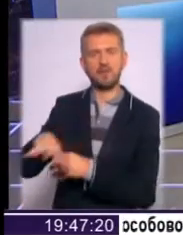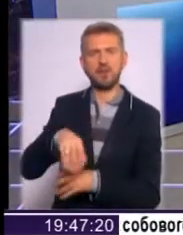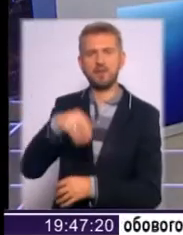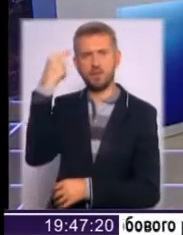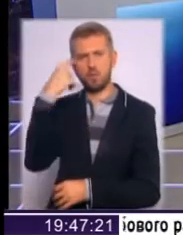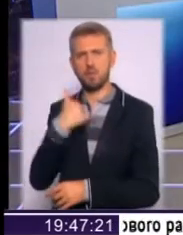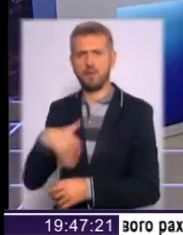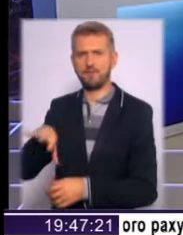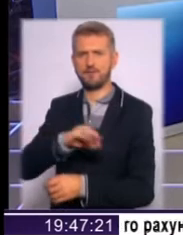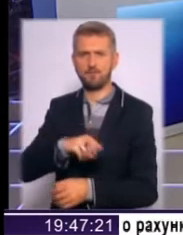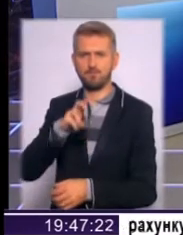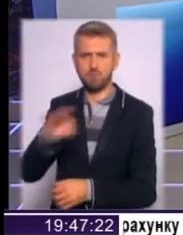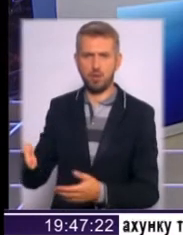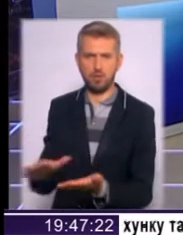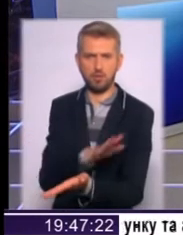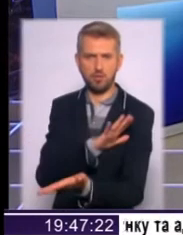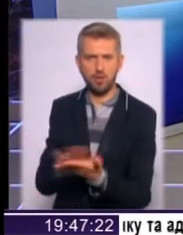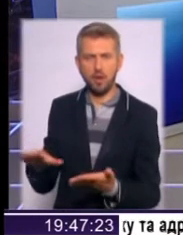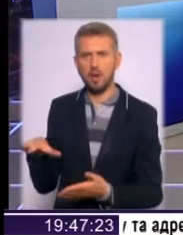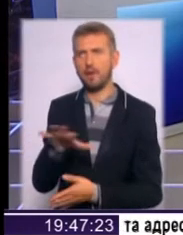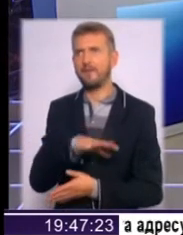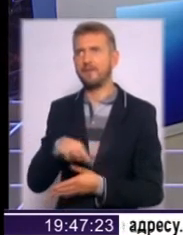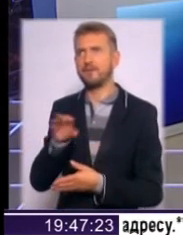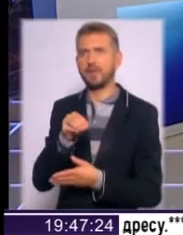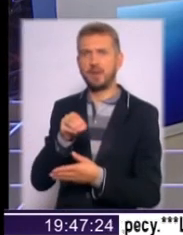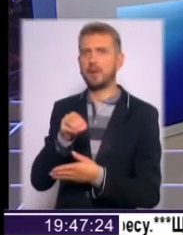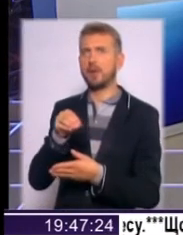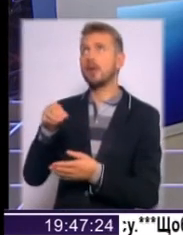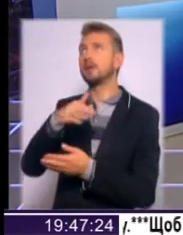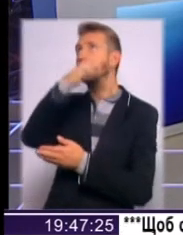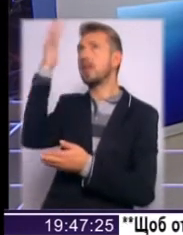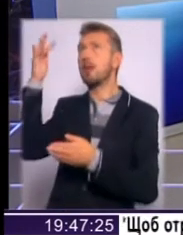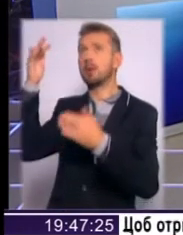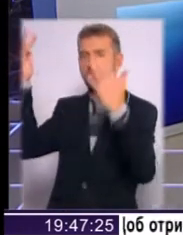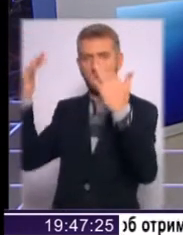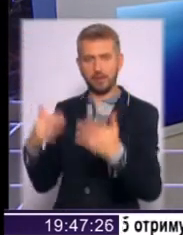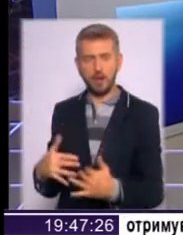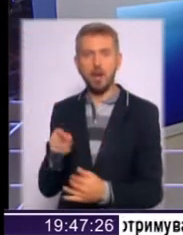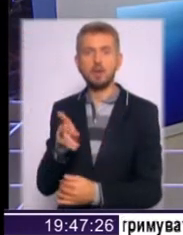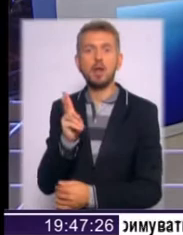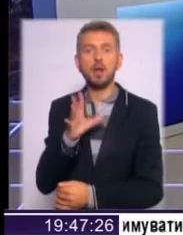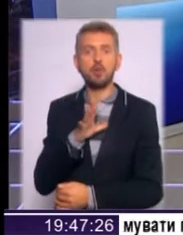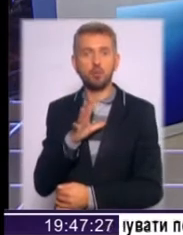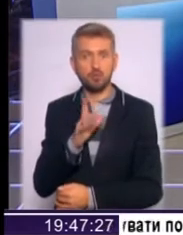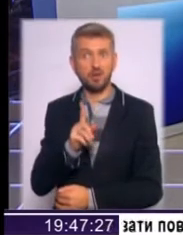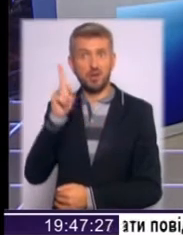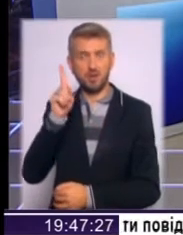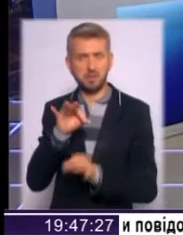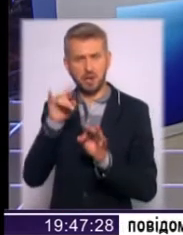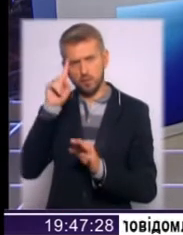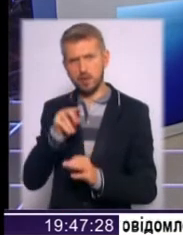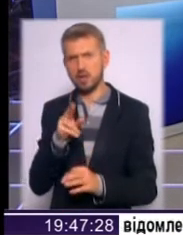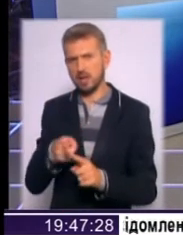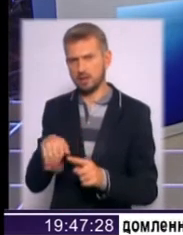нас безкоштовно, всі ж думали, що воно десь з неба все це падає. А ті, хто були на горі, повірте мені, прекрасно знали, як воно